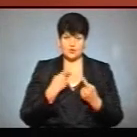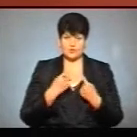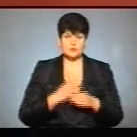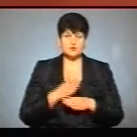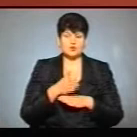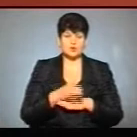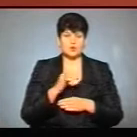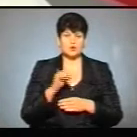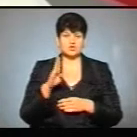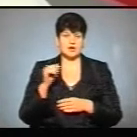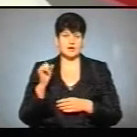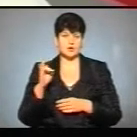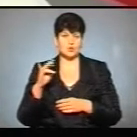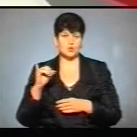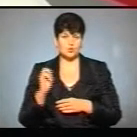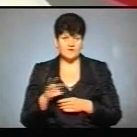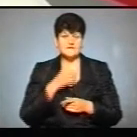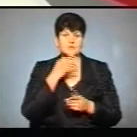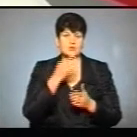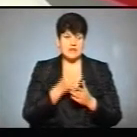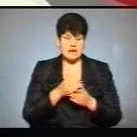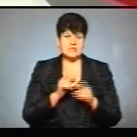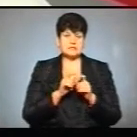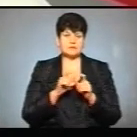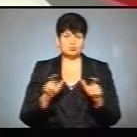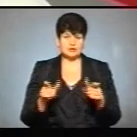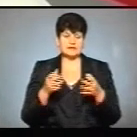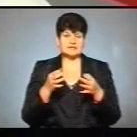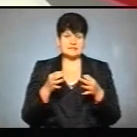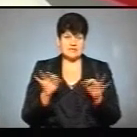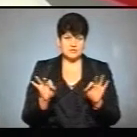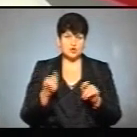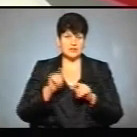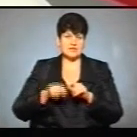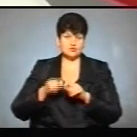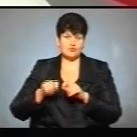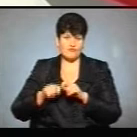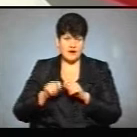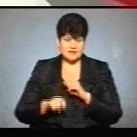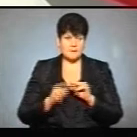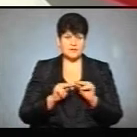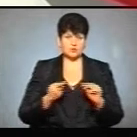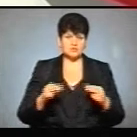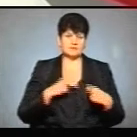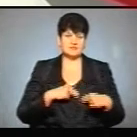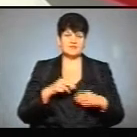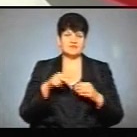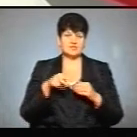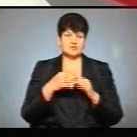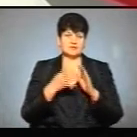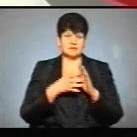це Юрій Шайнюк, відповідальний за пункт незалежного тестування учасників сертифікації педагогічних працівників у 2019 році. Я вас